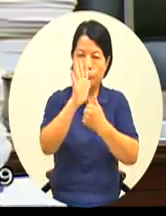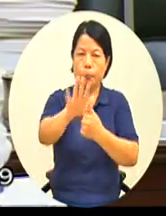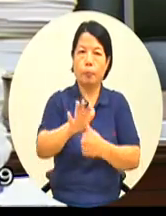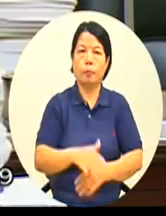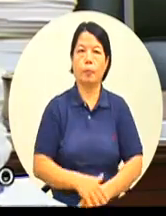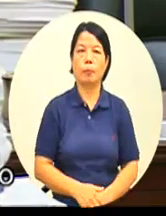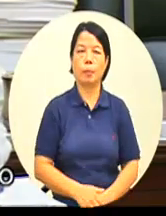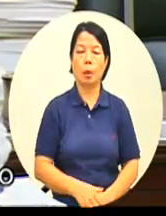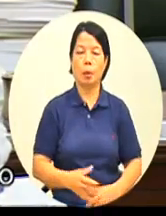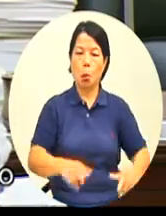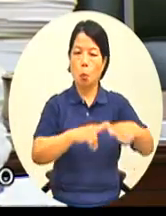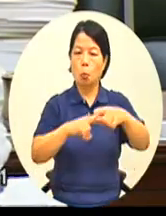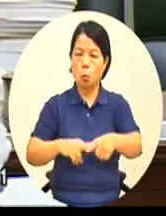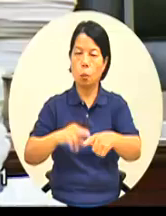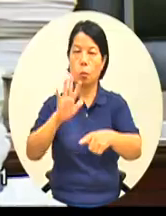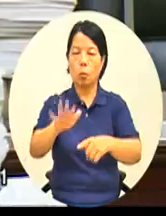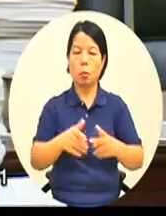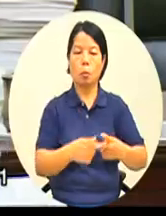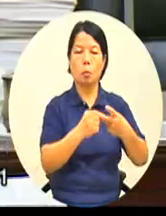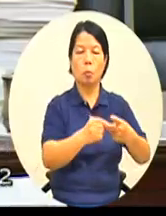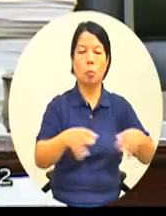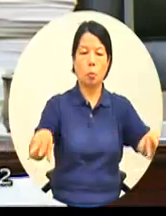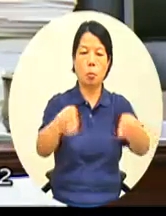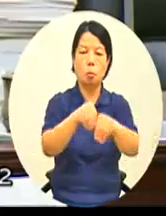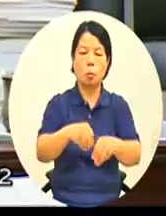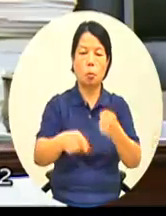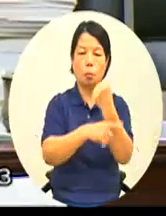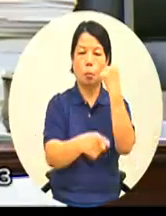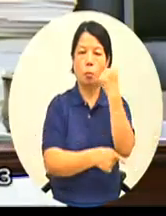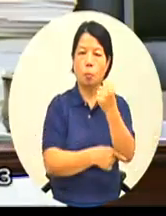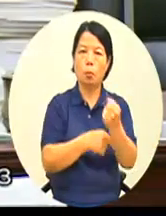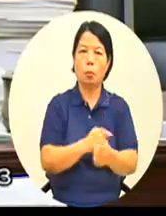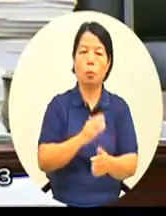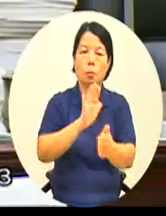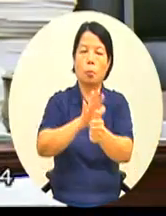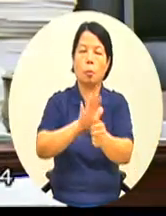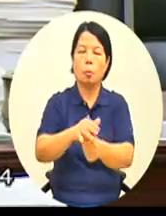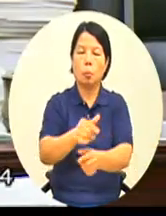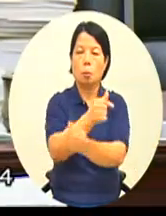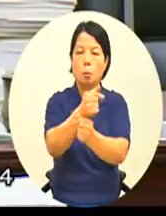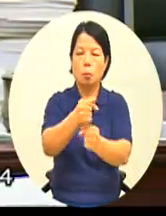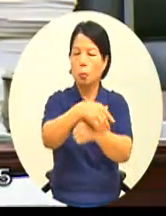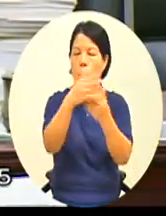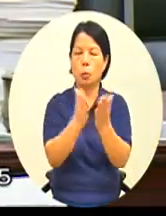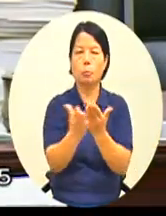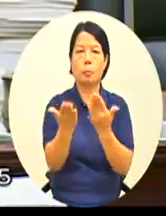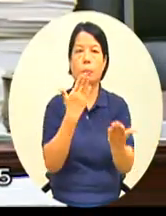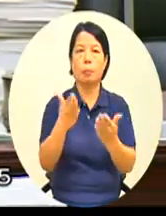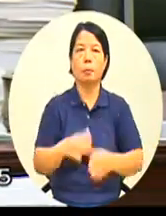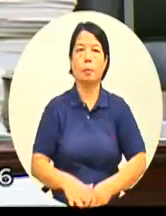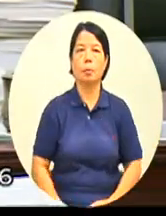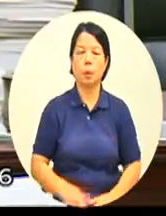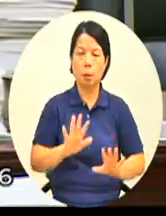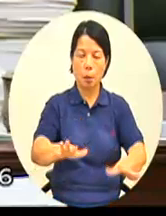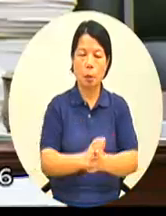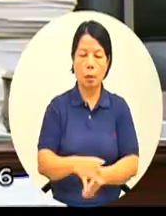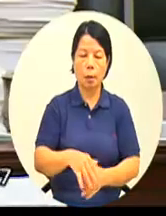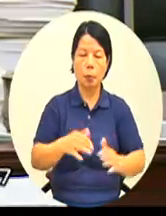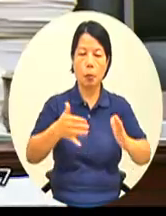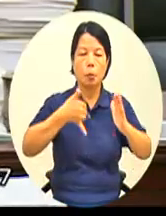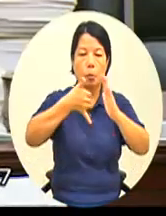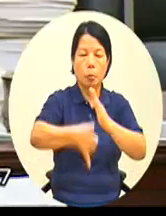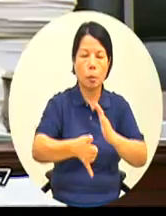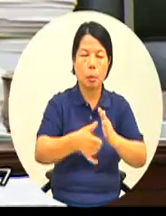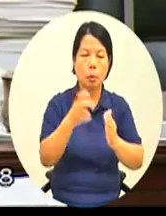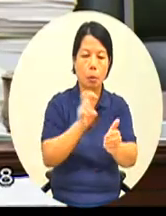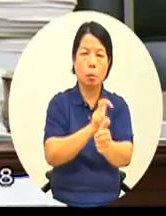包括不是中介，包括协调法令有哪些资源到位，都可以看得到。比如说现在有居家照护，你可以